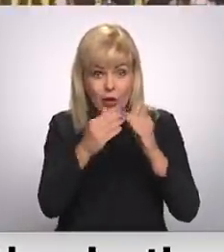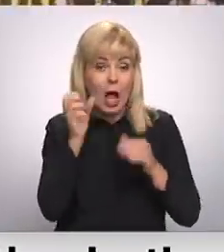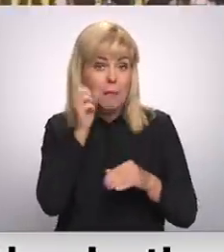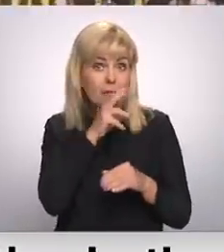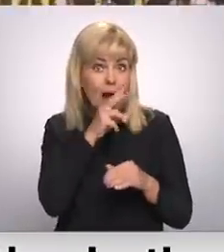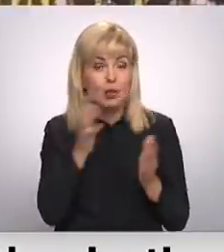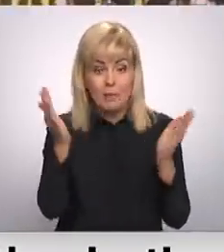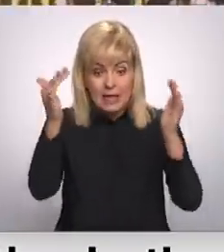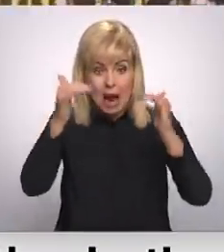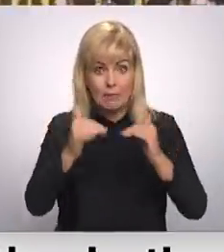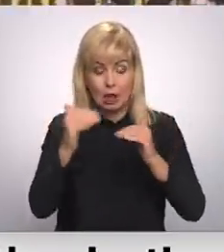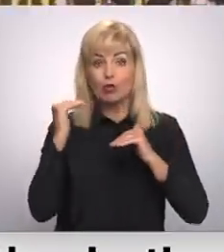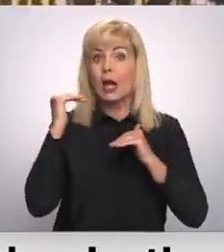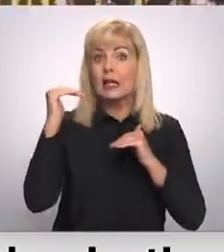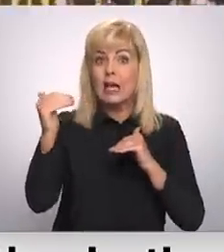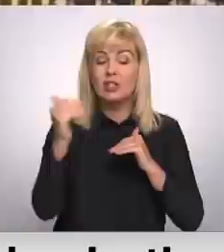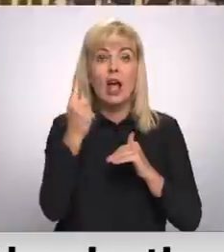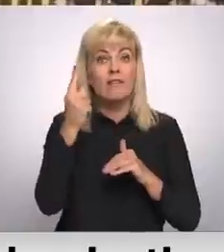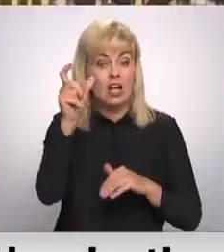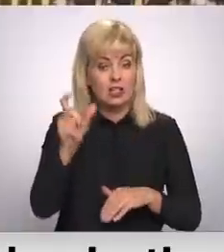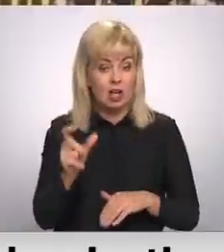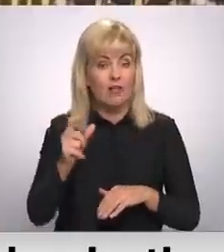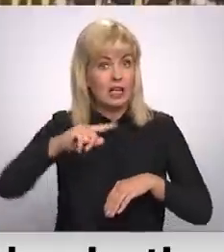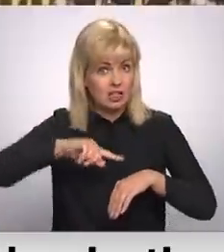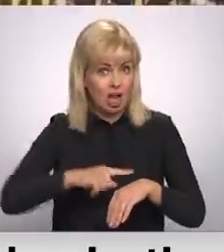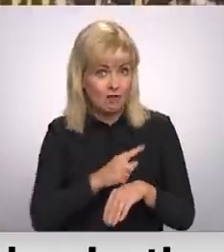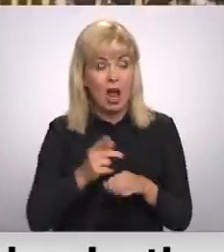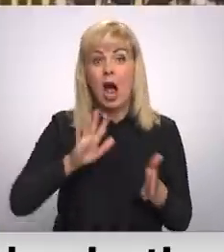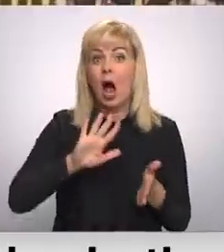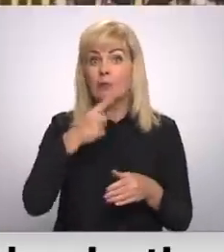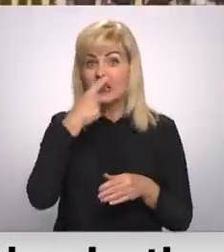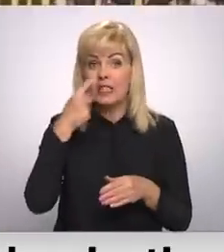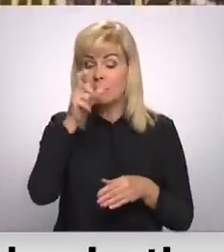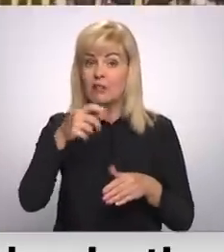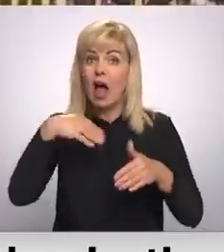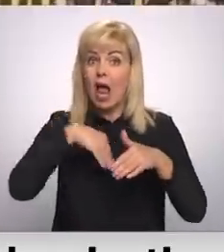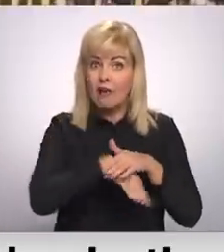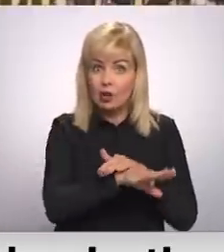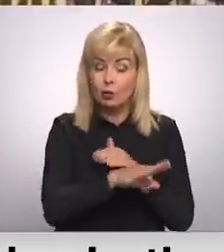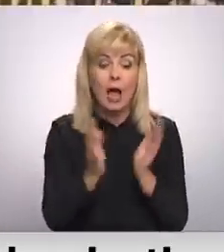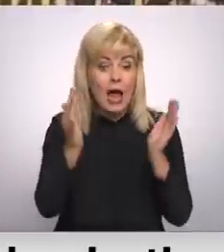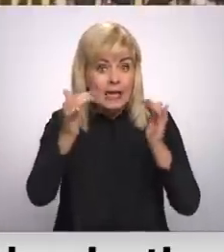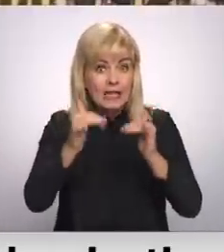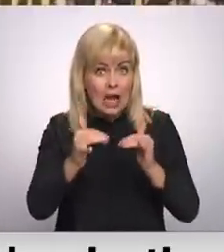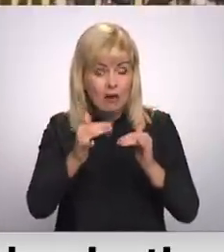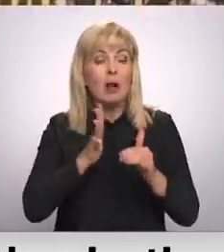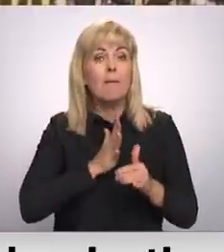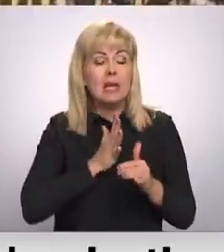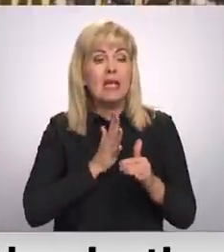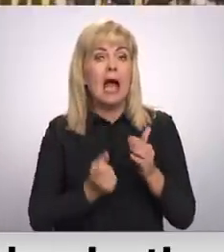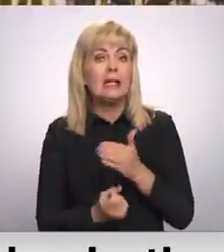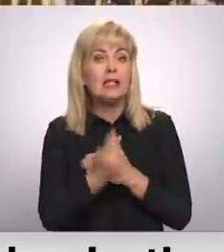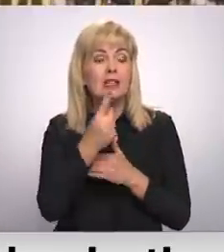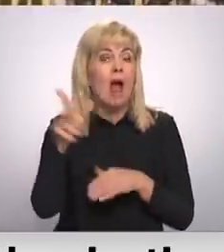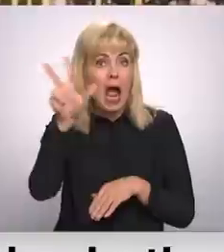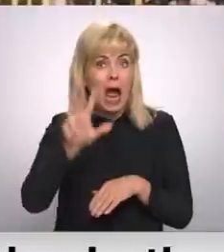pēcpusdienu iebrukuši griesti. Viens cilvēks savainots un aptuveni 100 evakuēti. Iegrivumu visticamāk izraisījusi